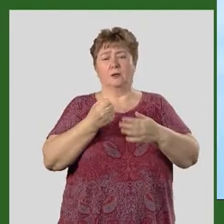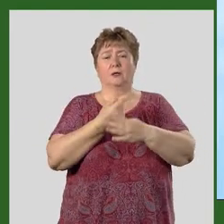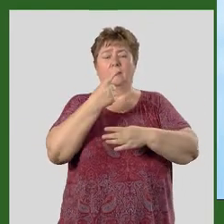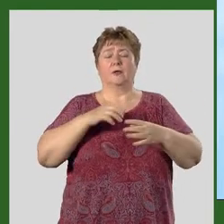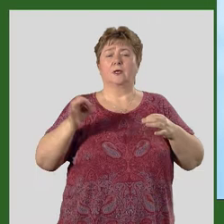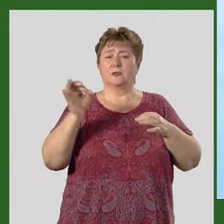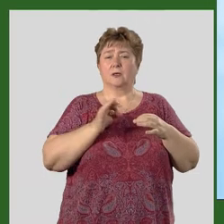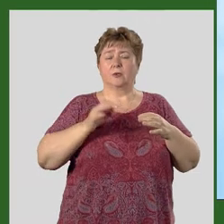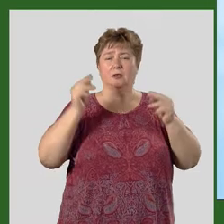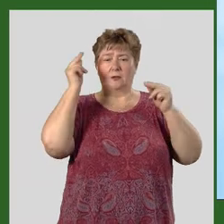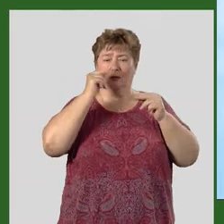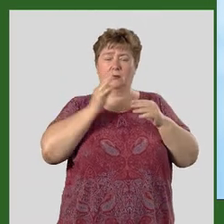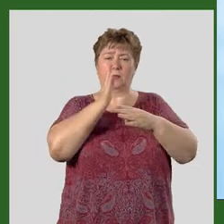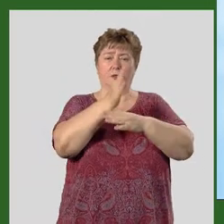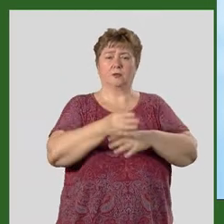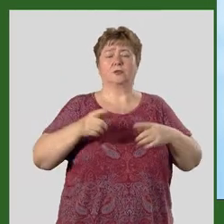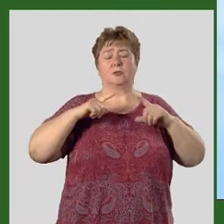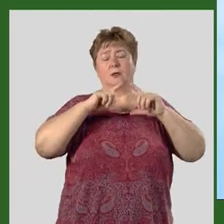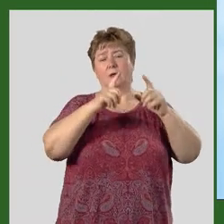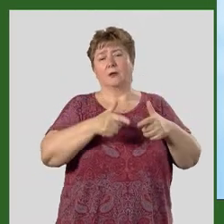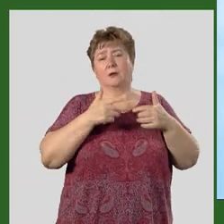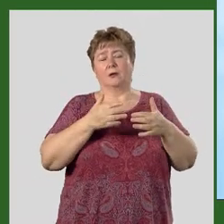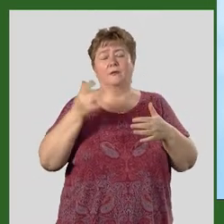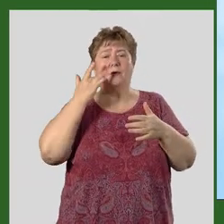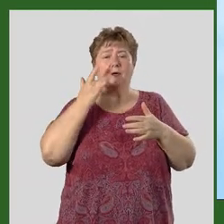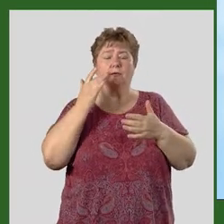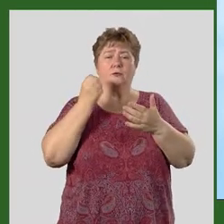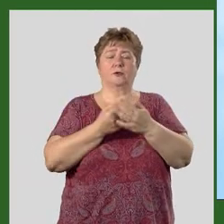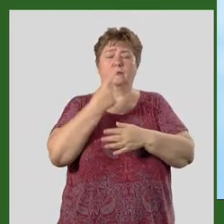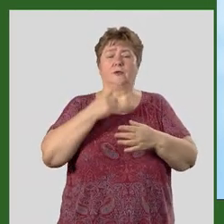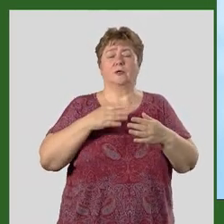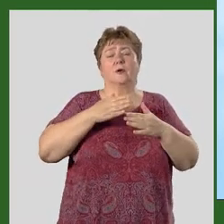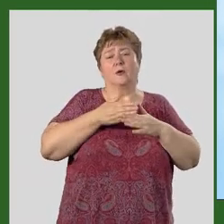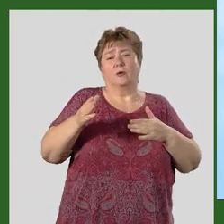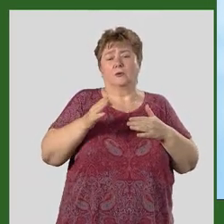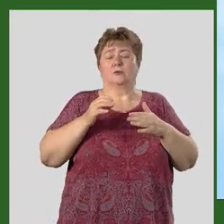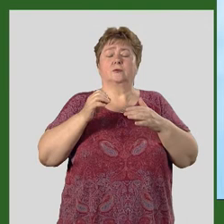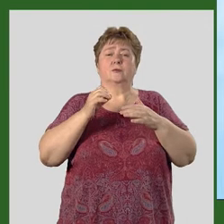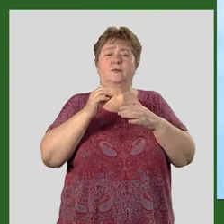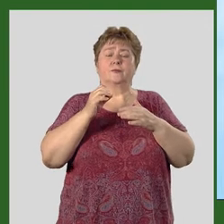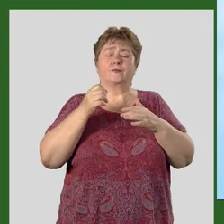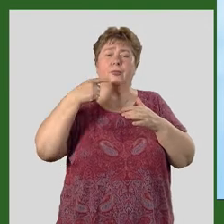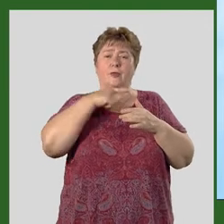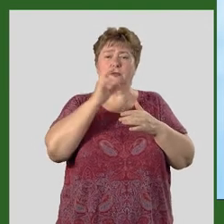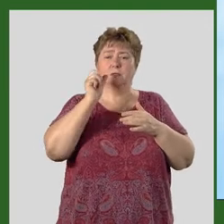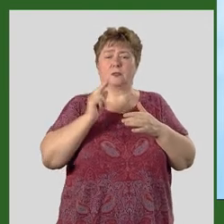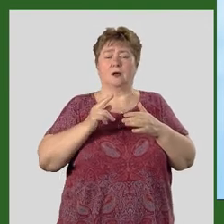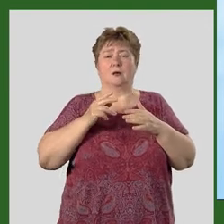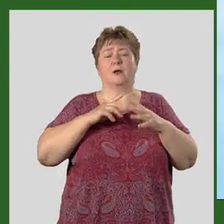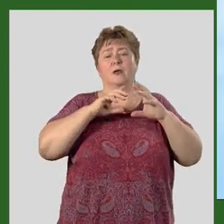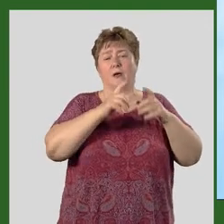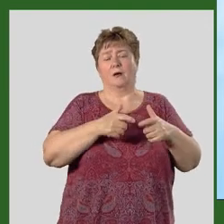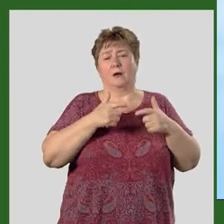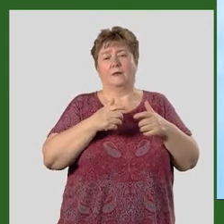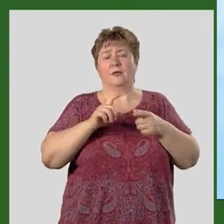является объектом изучения политической географии, которая является отраслью экономической и социальной